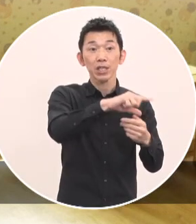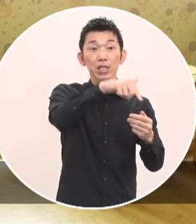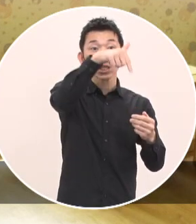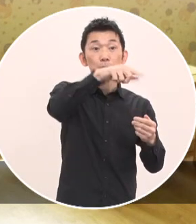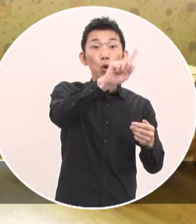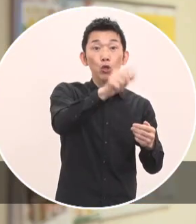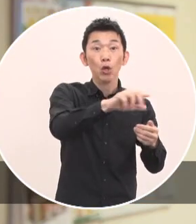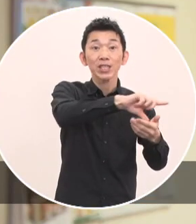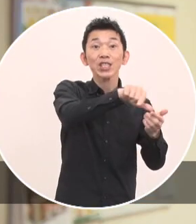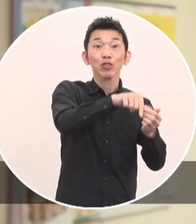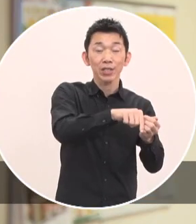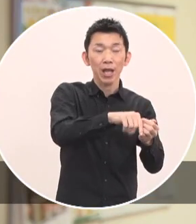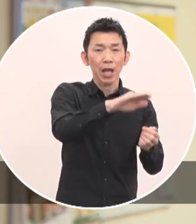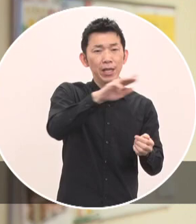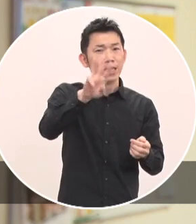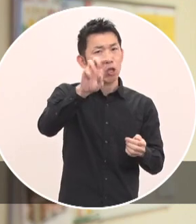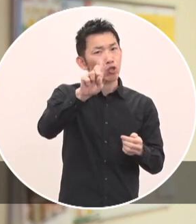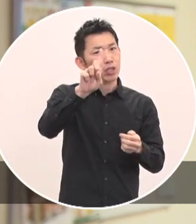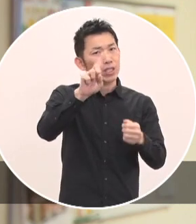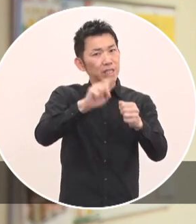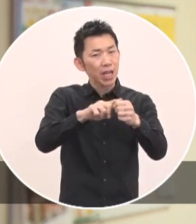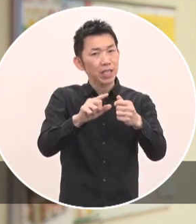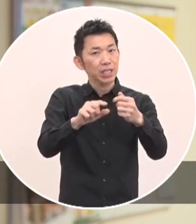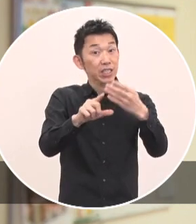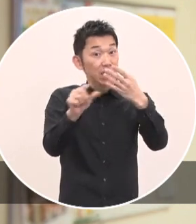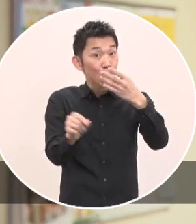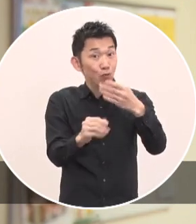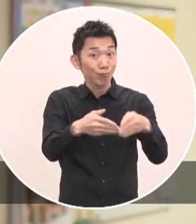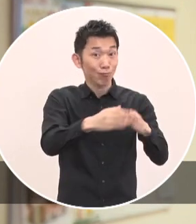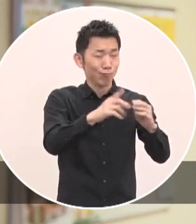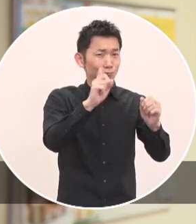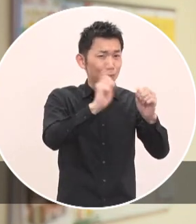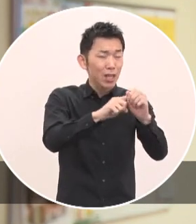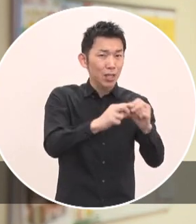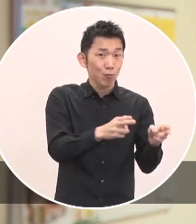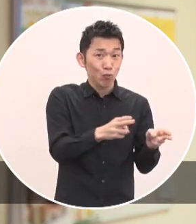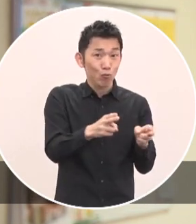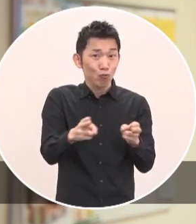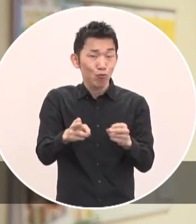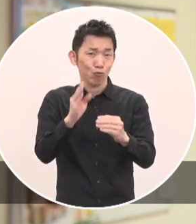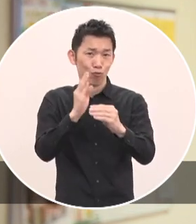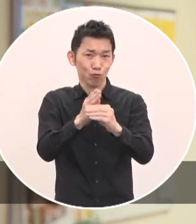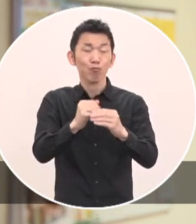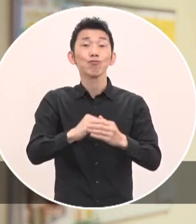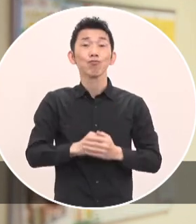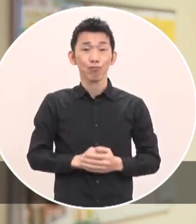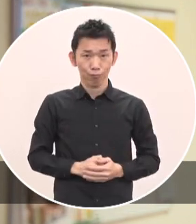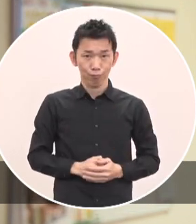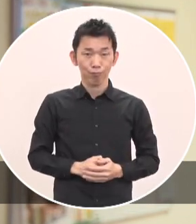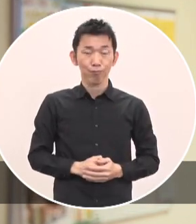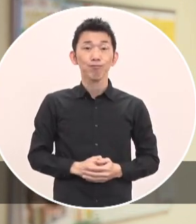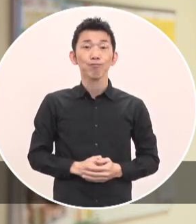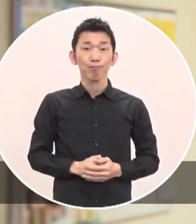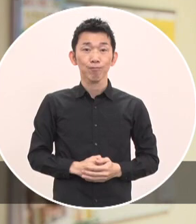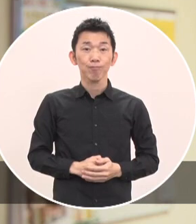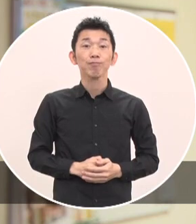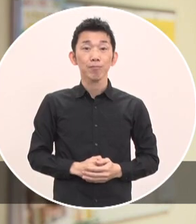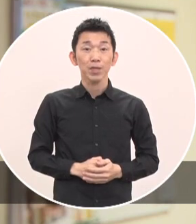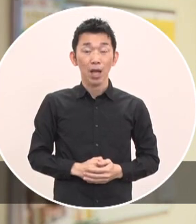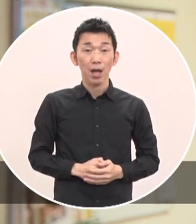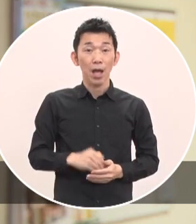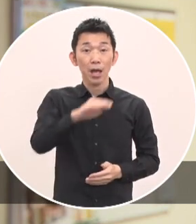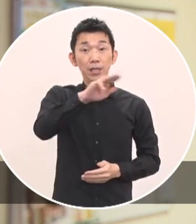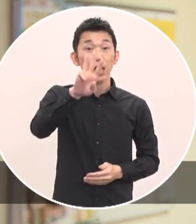下の地区の方に平成31年4月の開設を目指して現在も整備を進めているところでございますまた